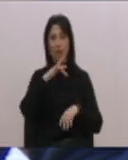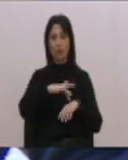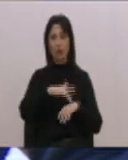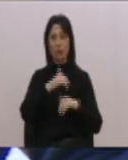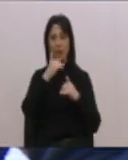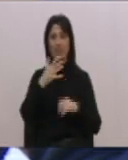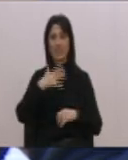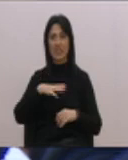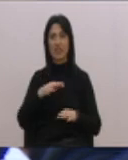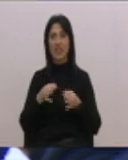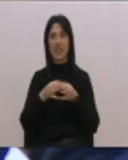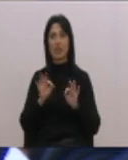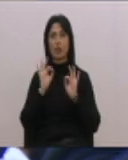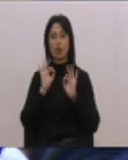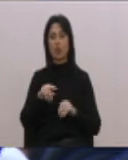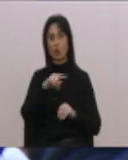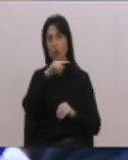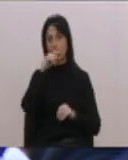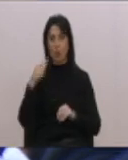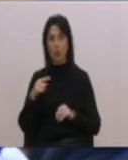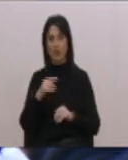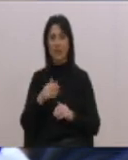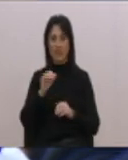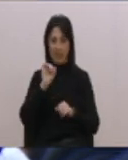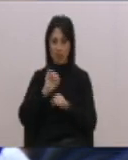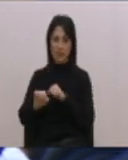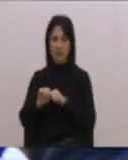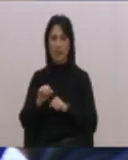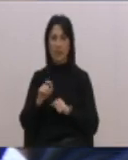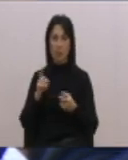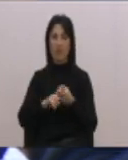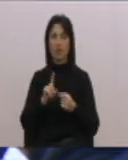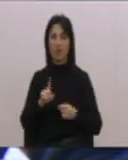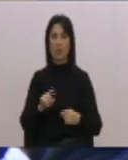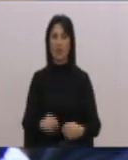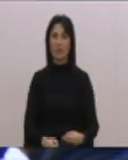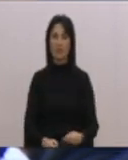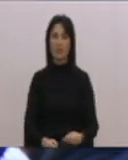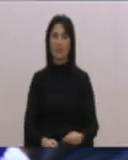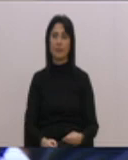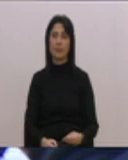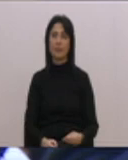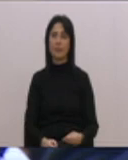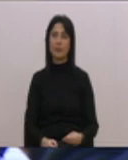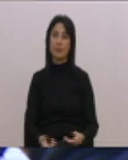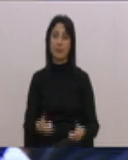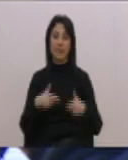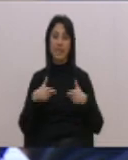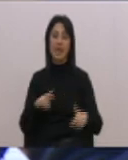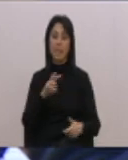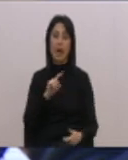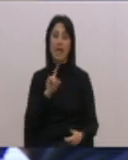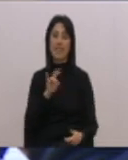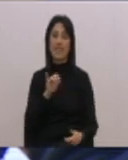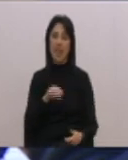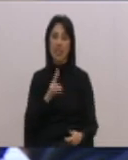გულშემატკივრობდა და საქართველოს თავისუფლებას სწორედ რუსეთის დამარცხებას უკავშირებდა. ან იქნებ გენერალი მაზნიაშვილი